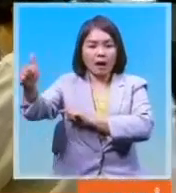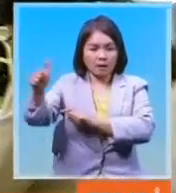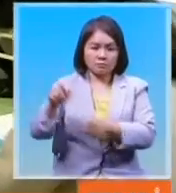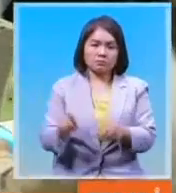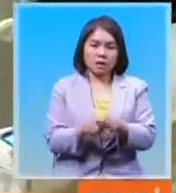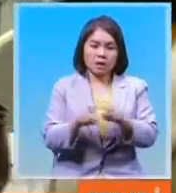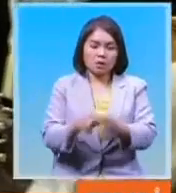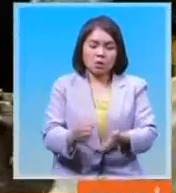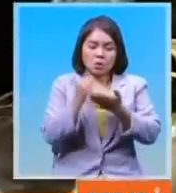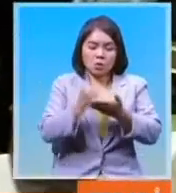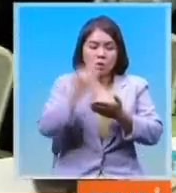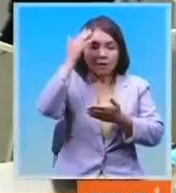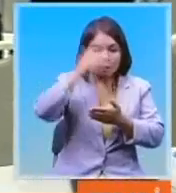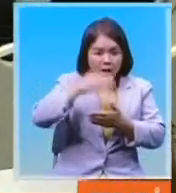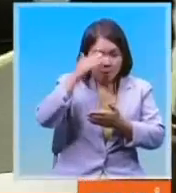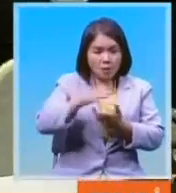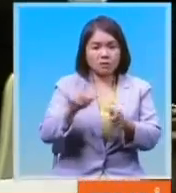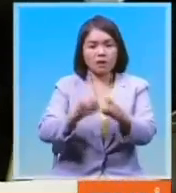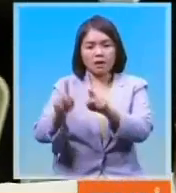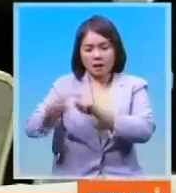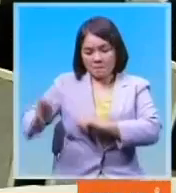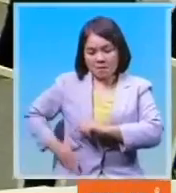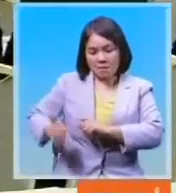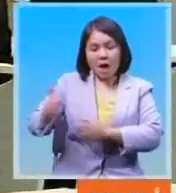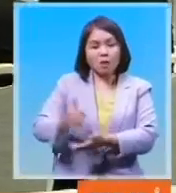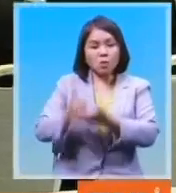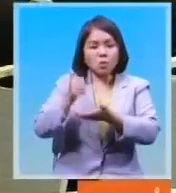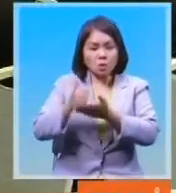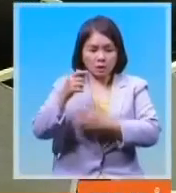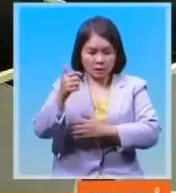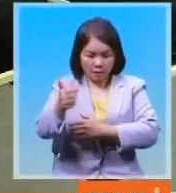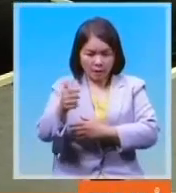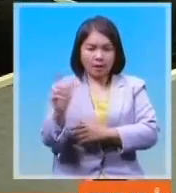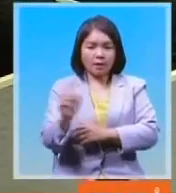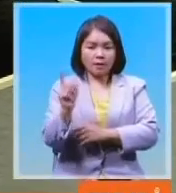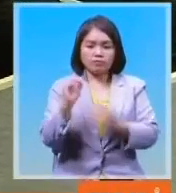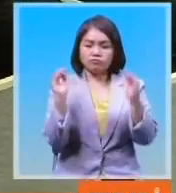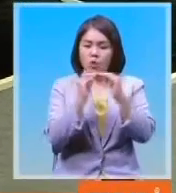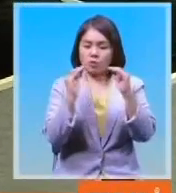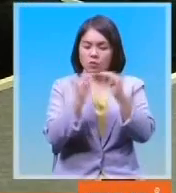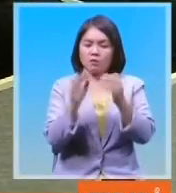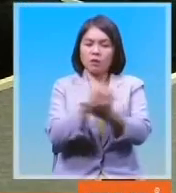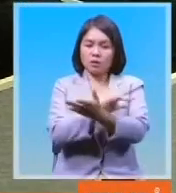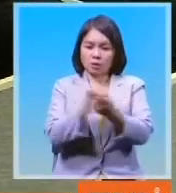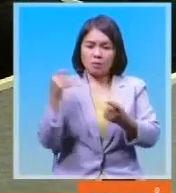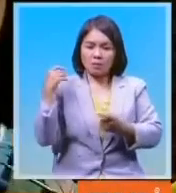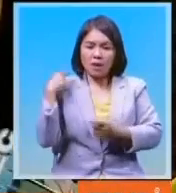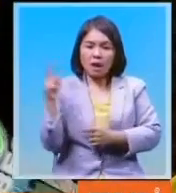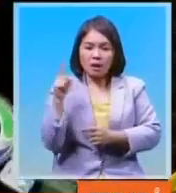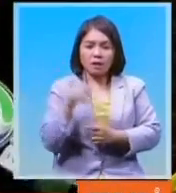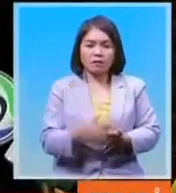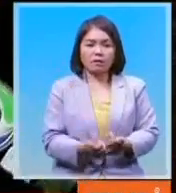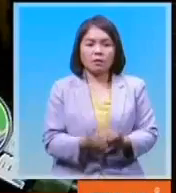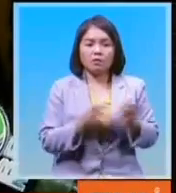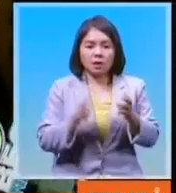เพื่ออำนวยความสะดวกให้กับน้องสายและคนอื่นๆนะครับก็คืออำนวยความสะดวกแล้วก็เน้นเรื่องของความเสมอภาคเท่าเทียมกันจะได้มีการเข้าไปปรับ